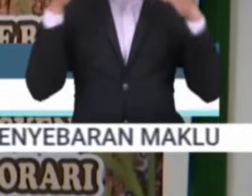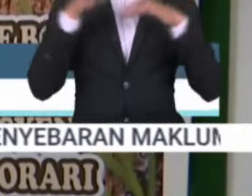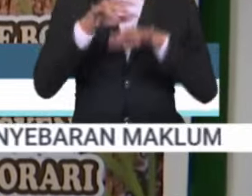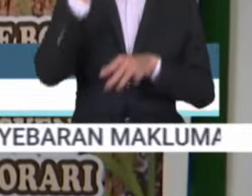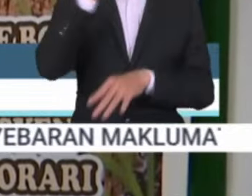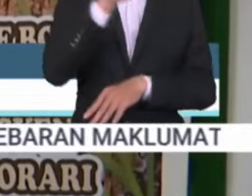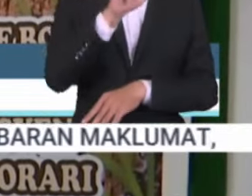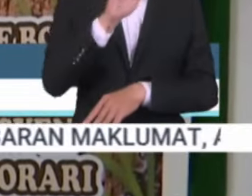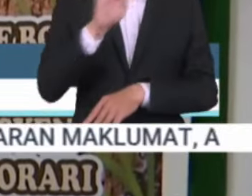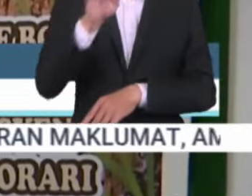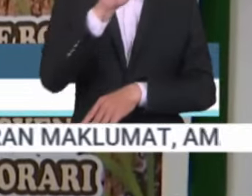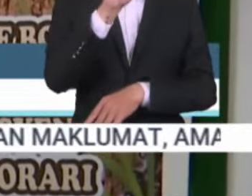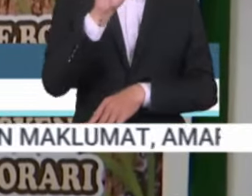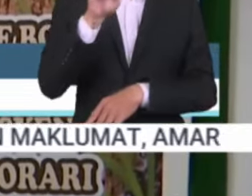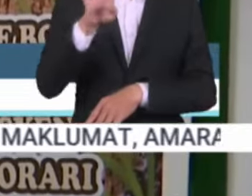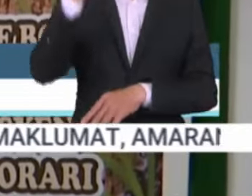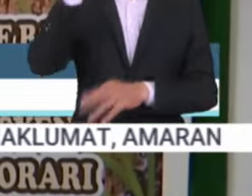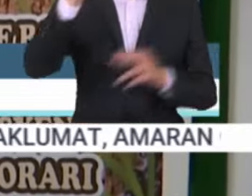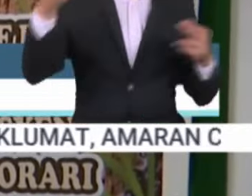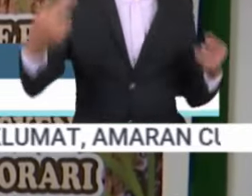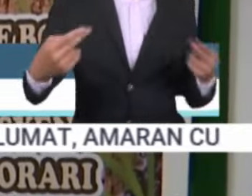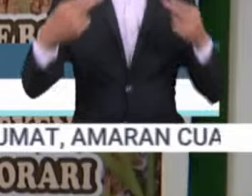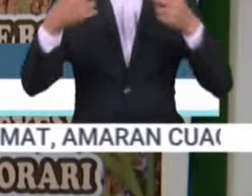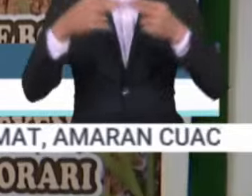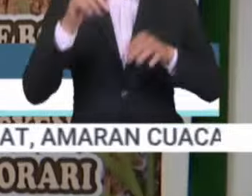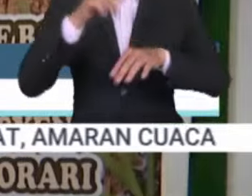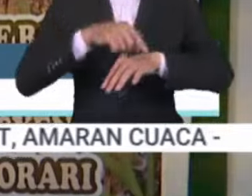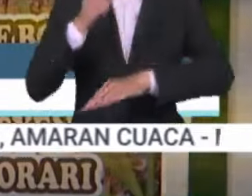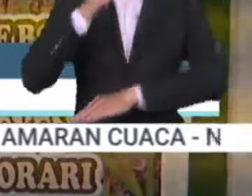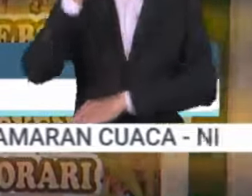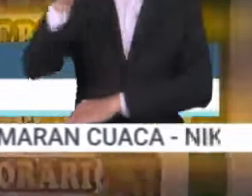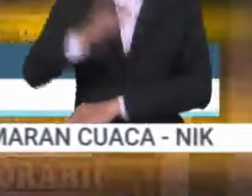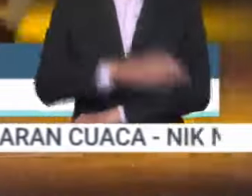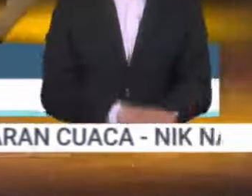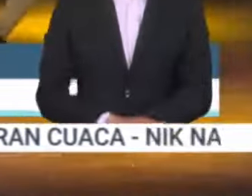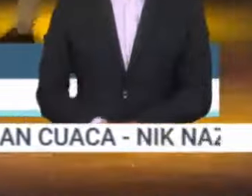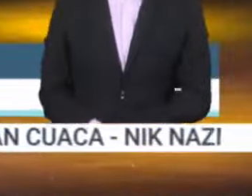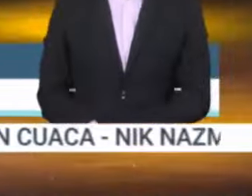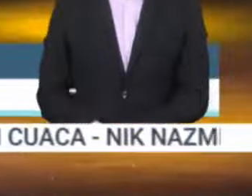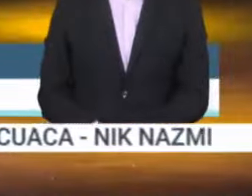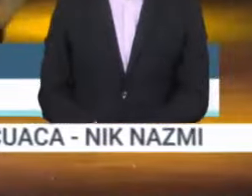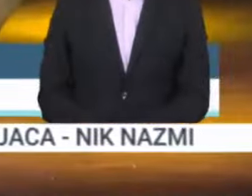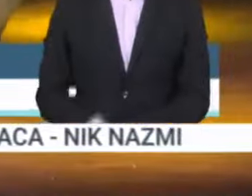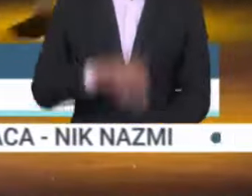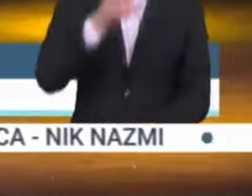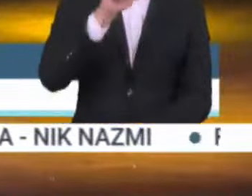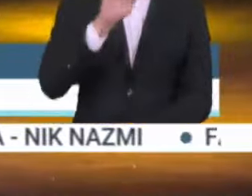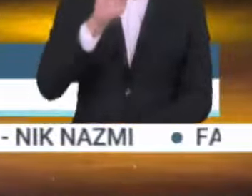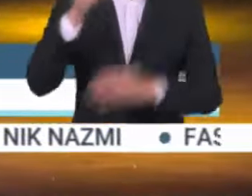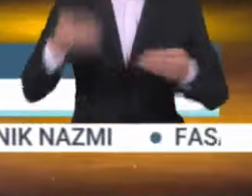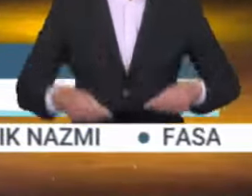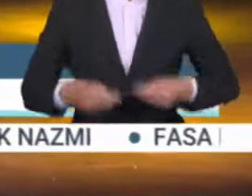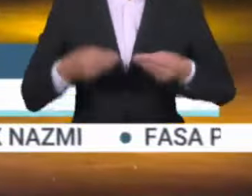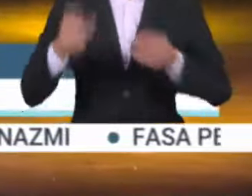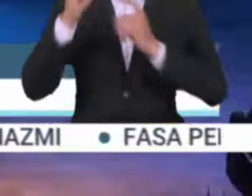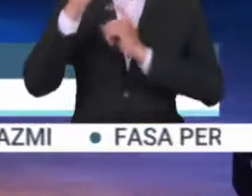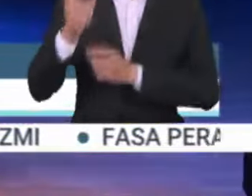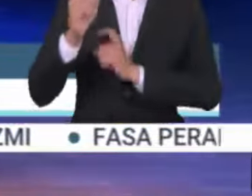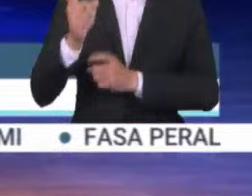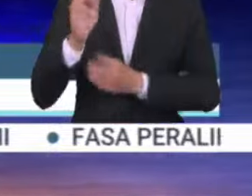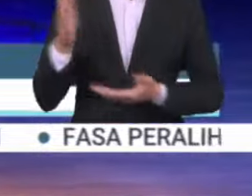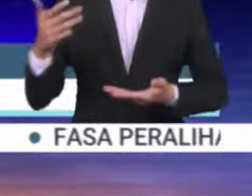Festival 2024 sebagai perhubungan pada masa akan datang. BAF turut menawarkan hadiah